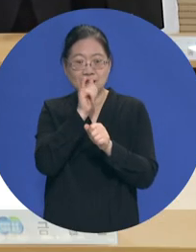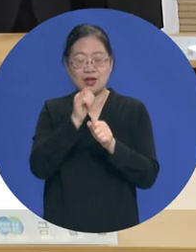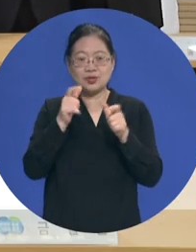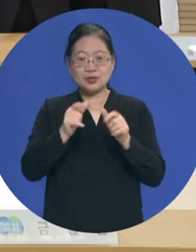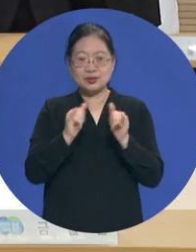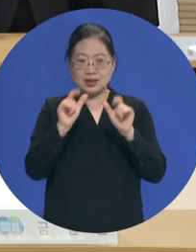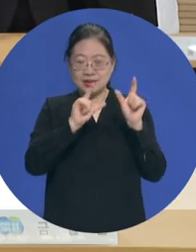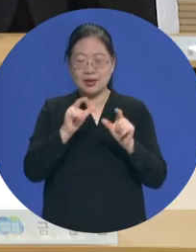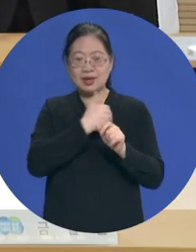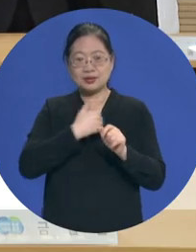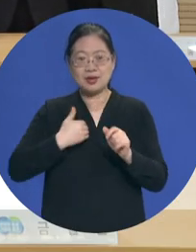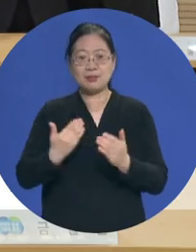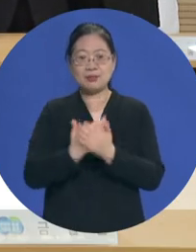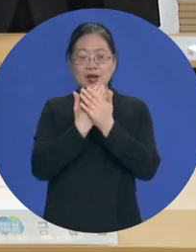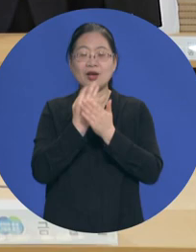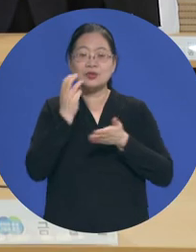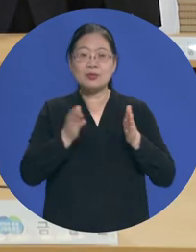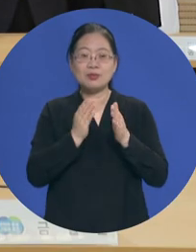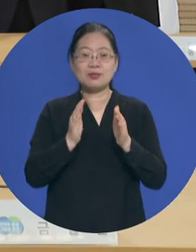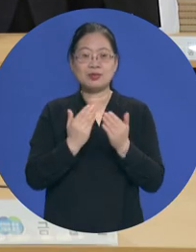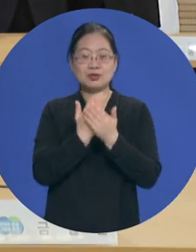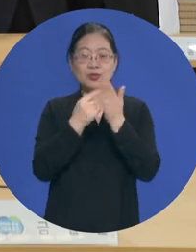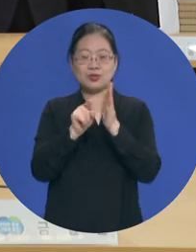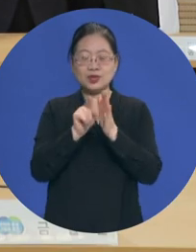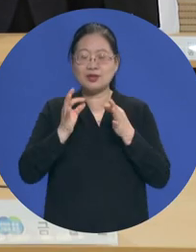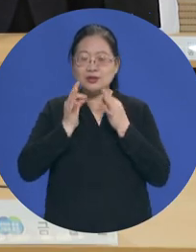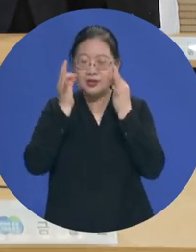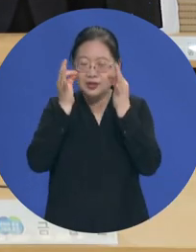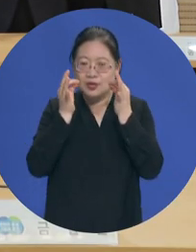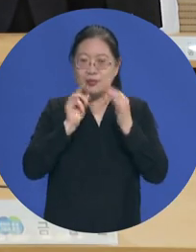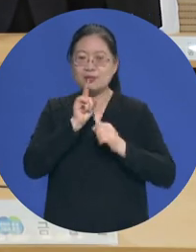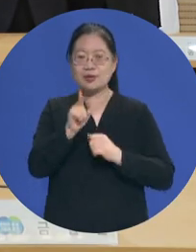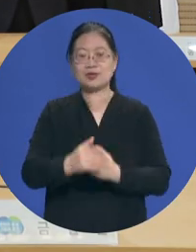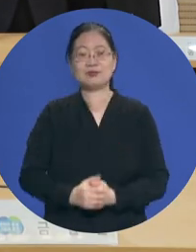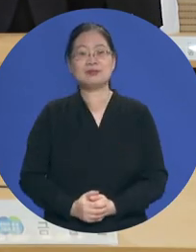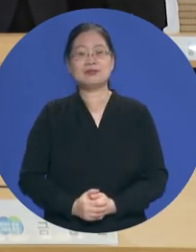삶의 질 향상과 경기도 발전을 위해 많은 노력을 기울이겠다고 말했습니다.